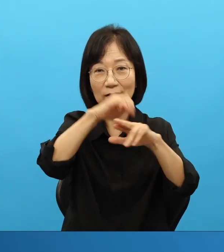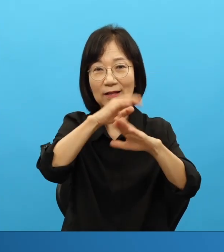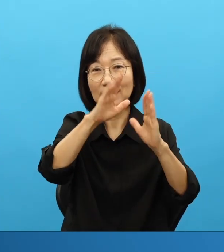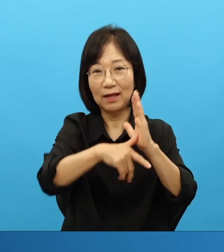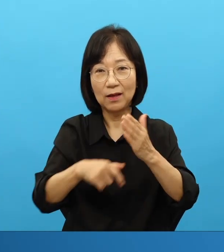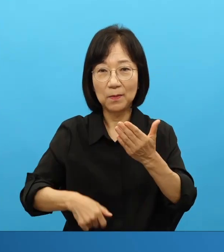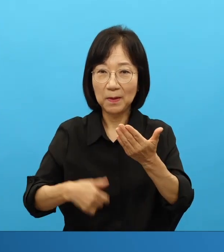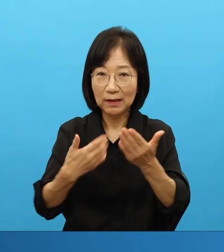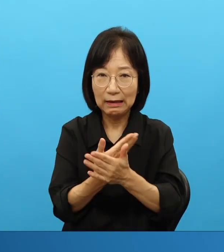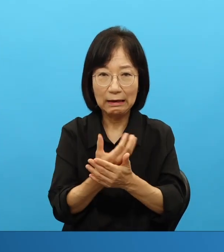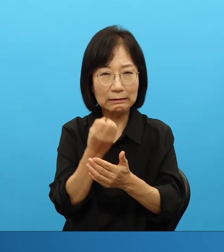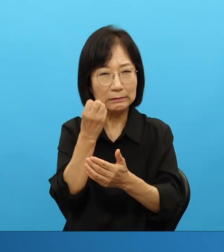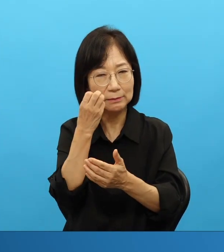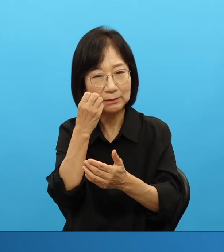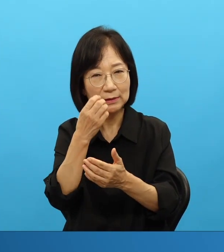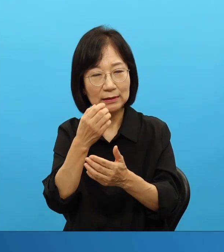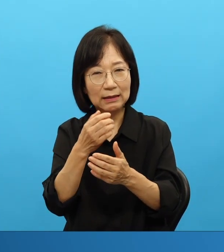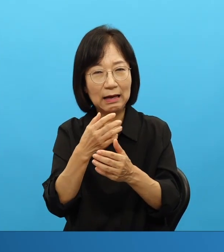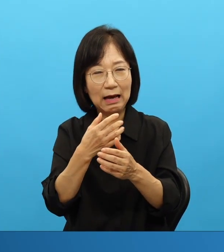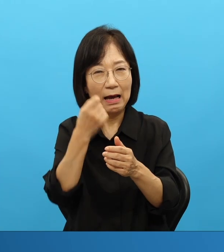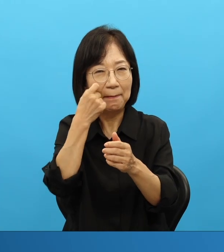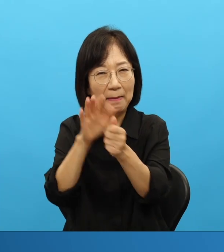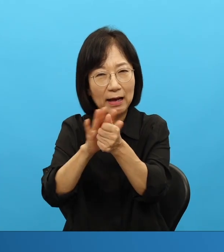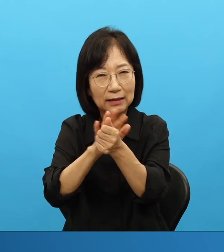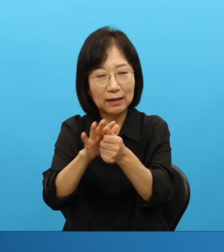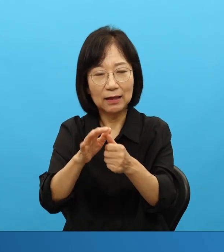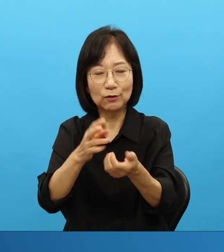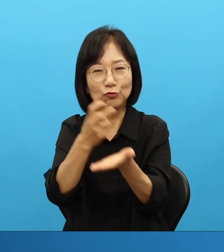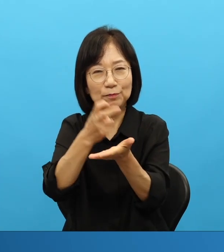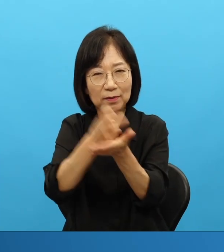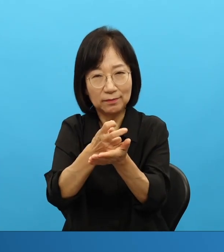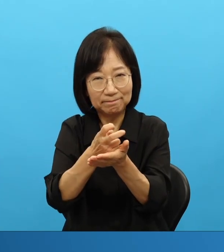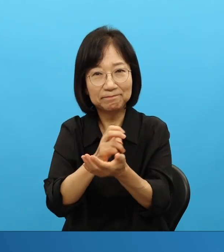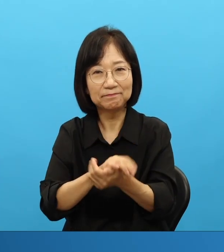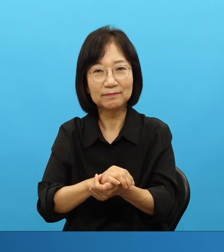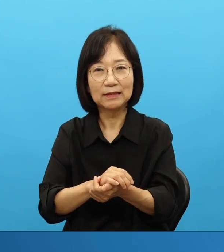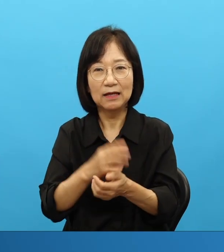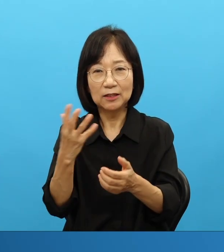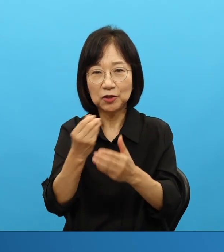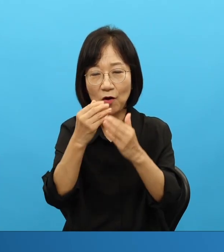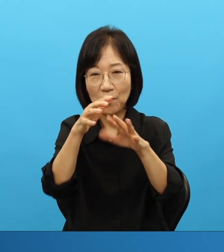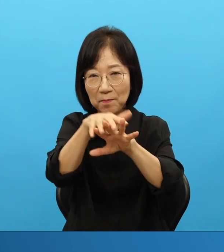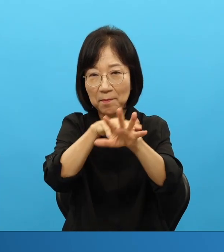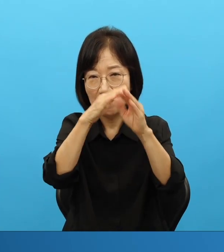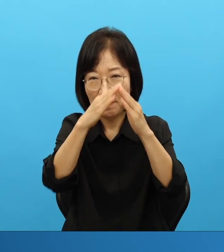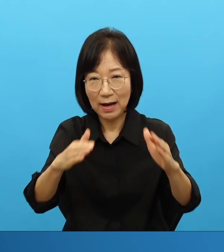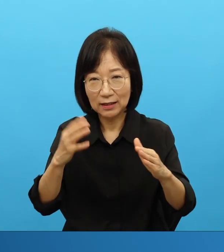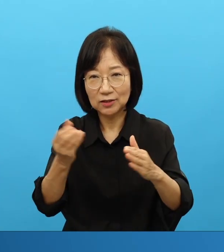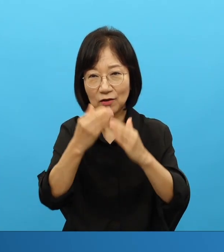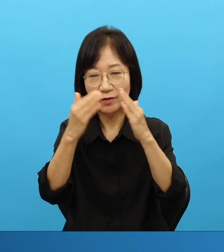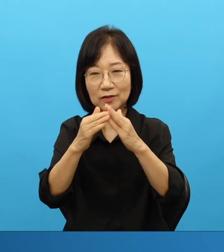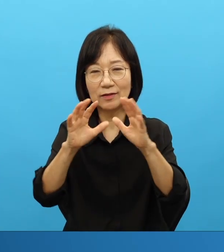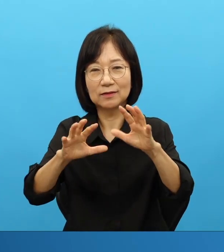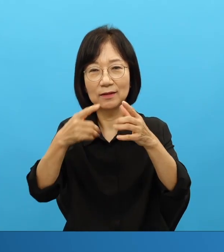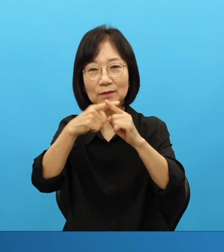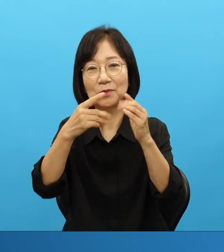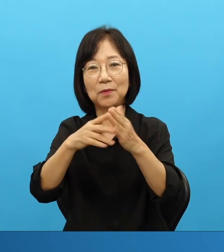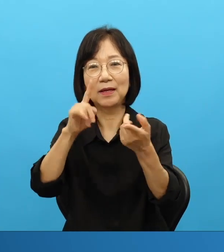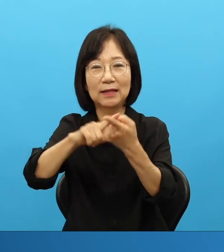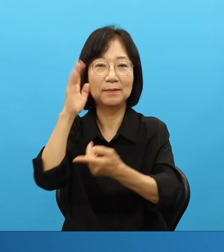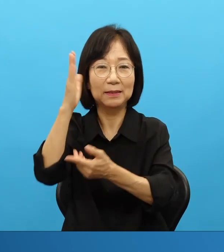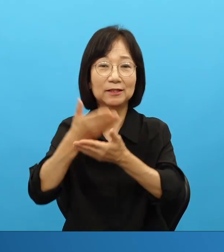신비운동, 박애주의, 율법주의와 그리스도, 성막, 성전, 세계교회에 관해 메시지가 선포됐습니다.